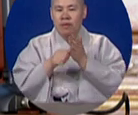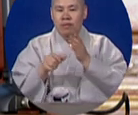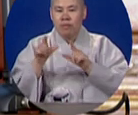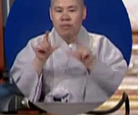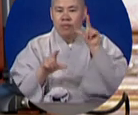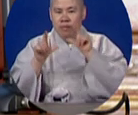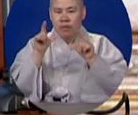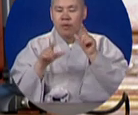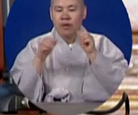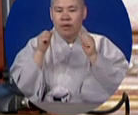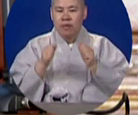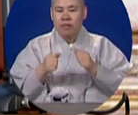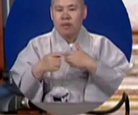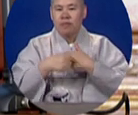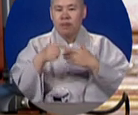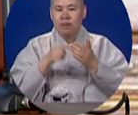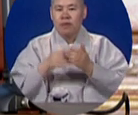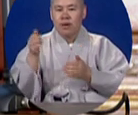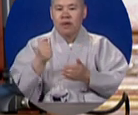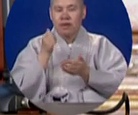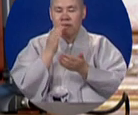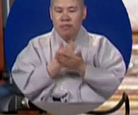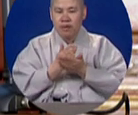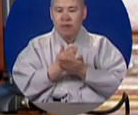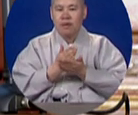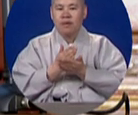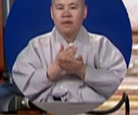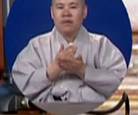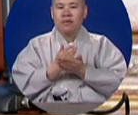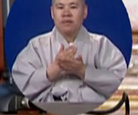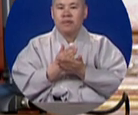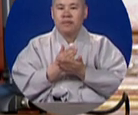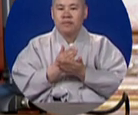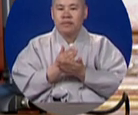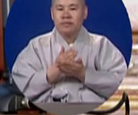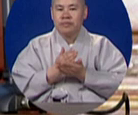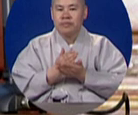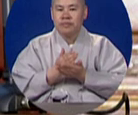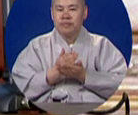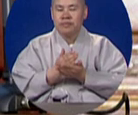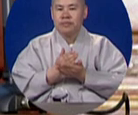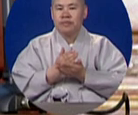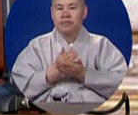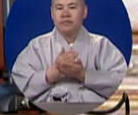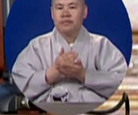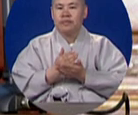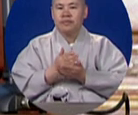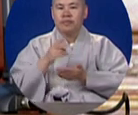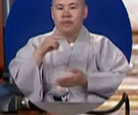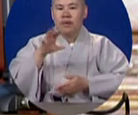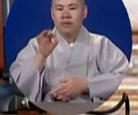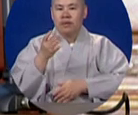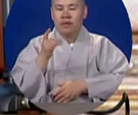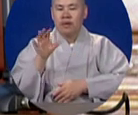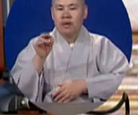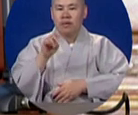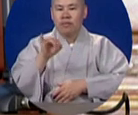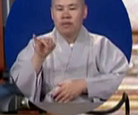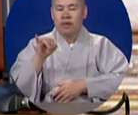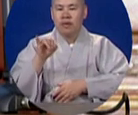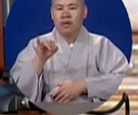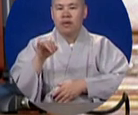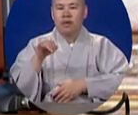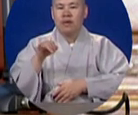부릉 주 성향 미 촉법 생심 이니라 성향 미 촉법에